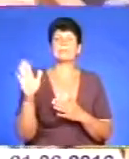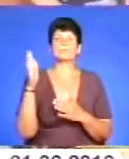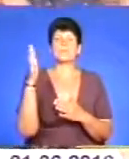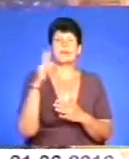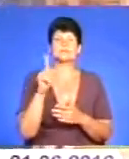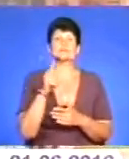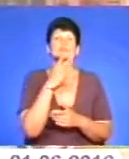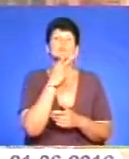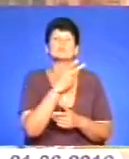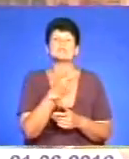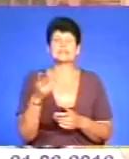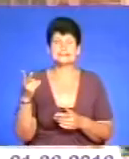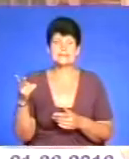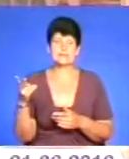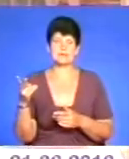виставка якихось